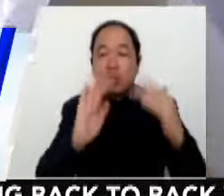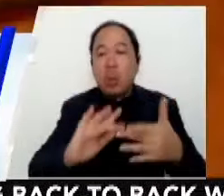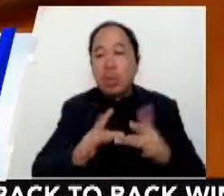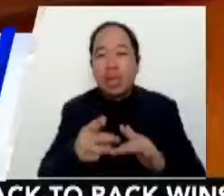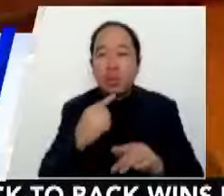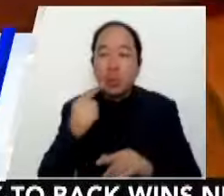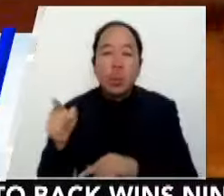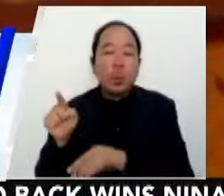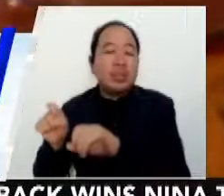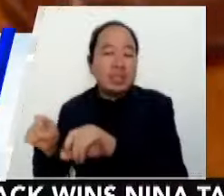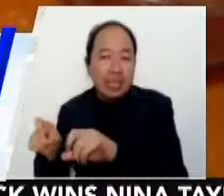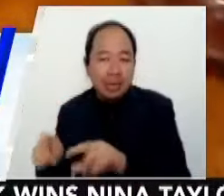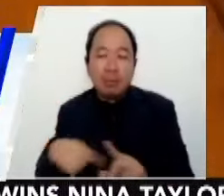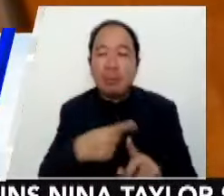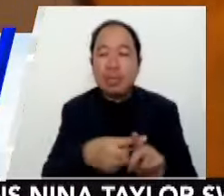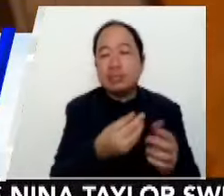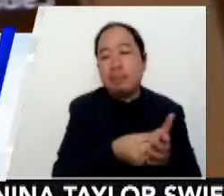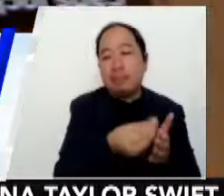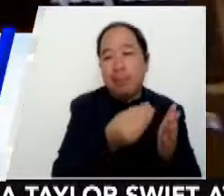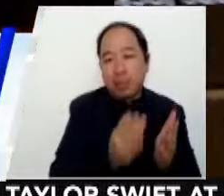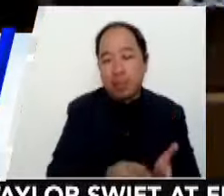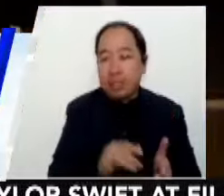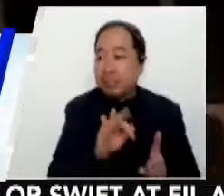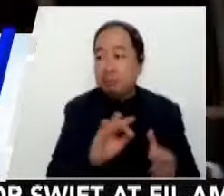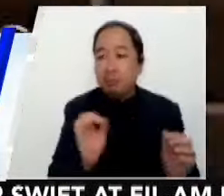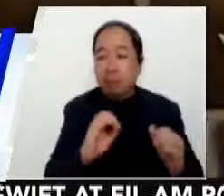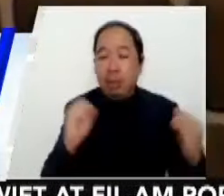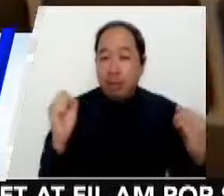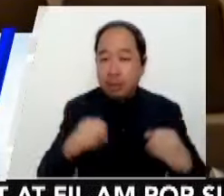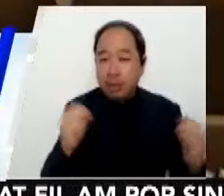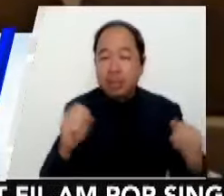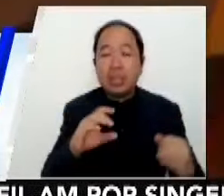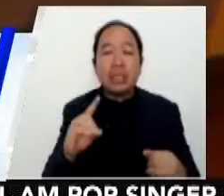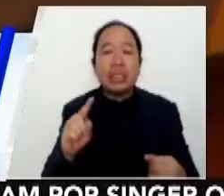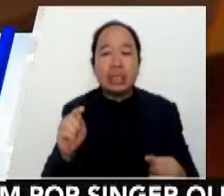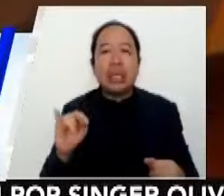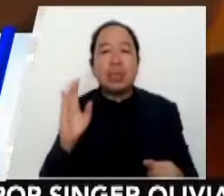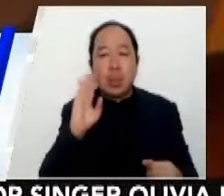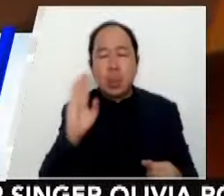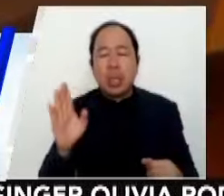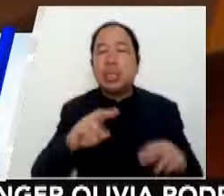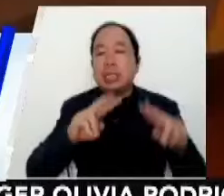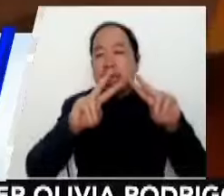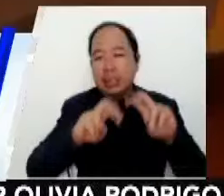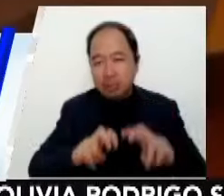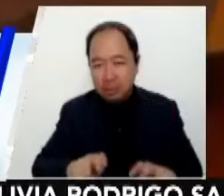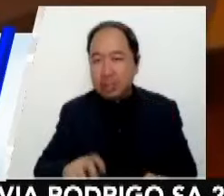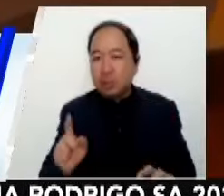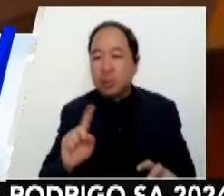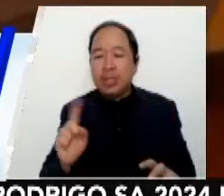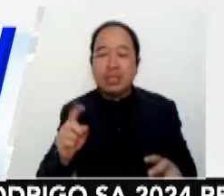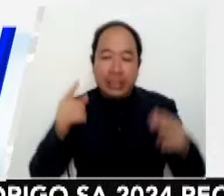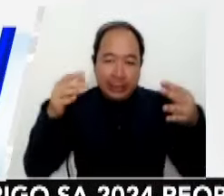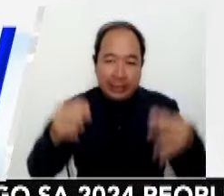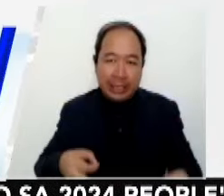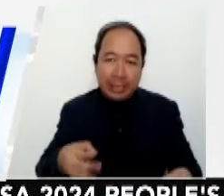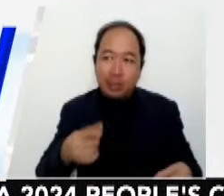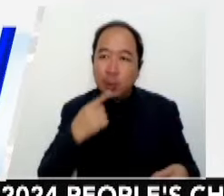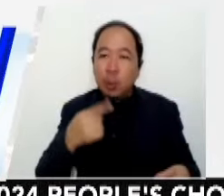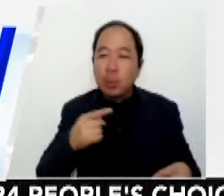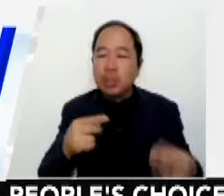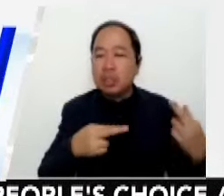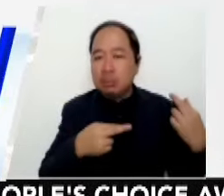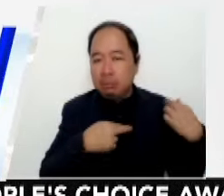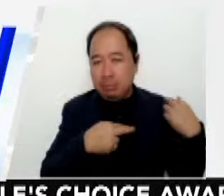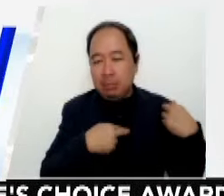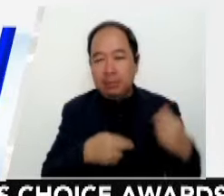buyer. Kung walang mapagkasunduan, pag-aaralan ng DTI ang mga ebidensya at pahayag para makapagpa siya kung sinong mananagot. Wala naman po